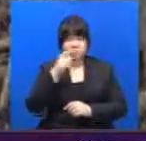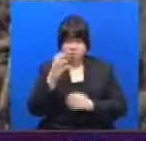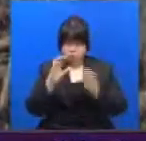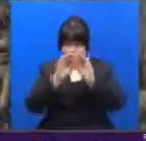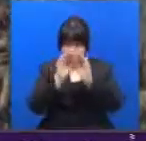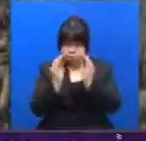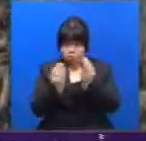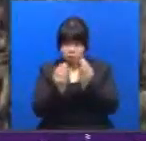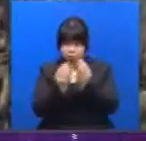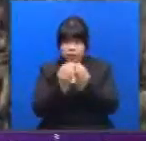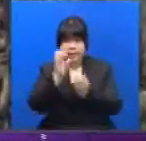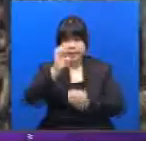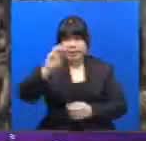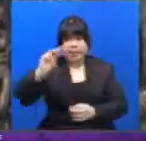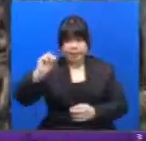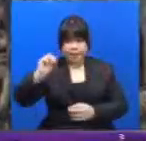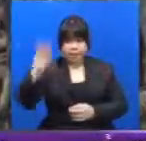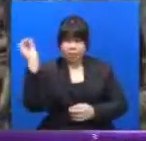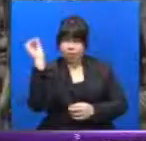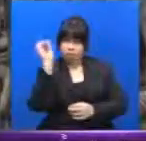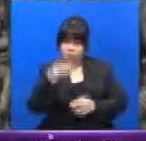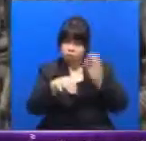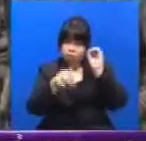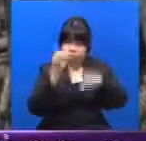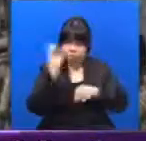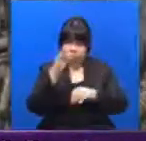อีเอมบอนลงในลำคลองเพื่อบำบัดและฟื้นฟูความสมบูรณ์